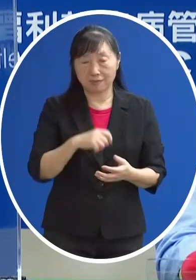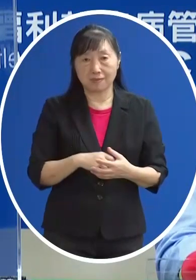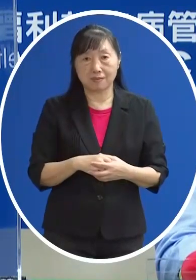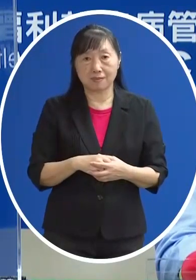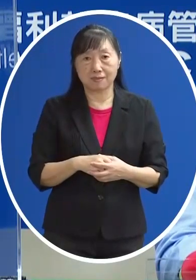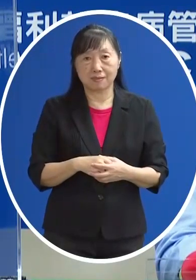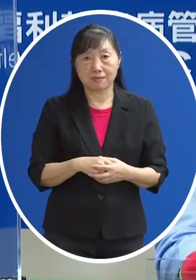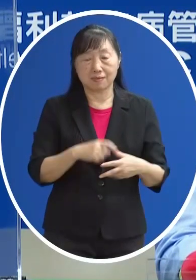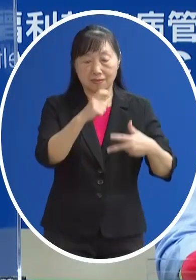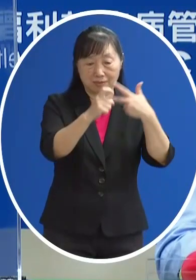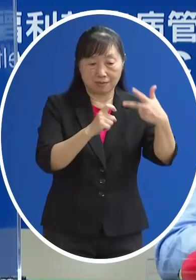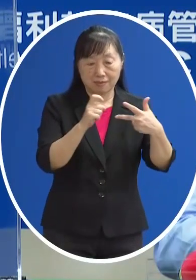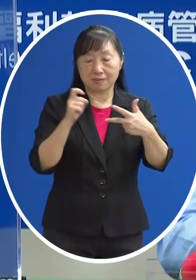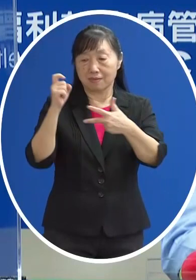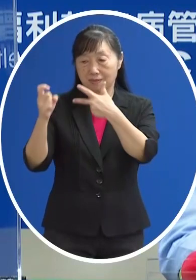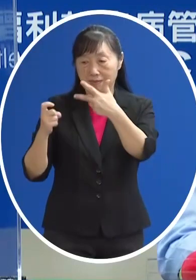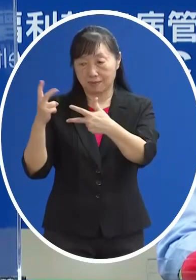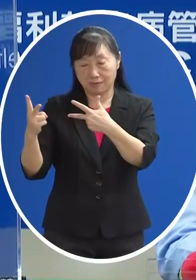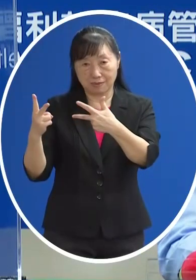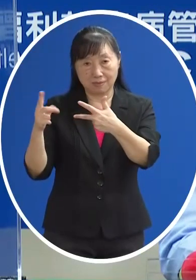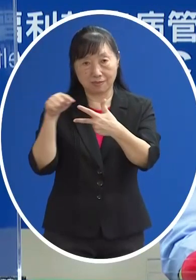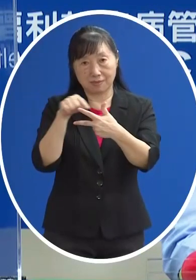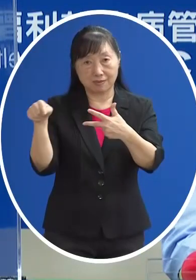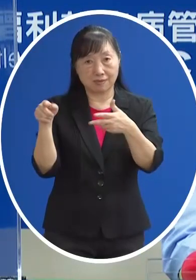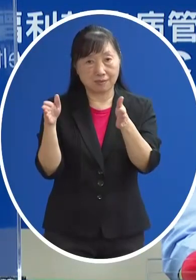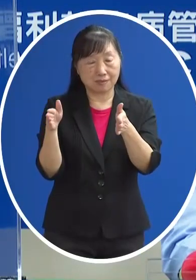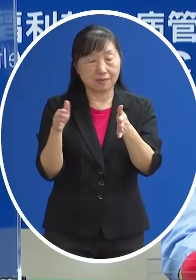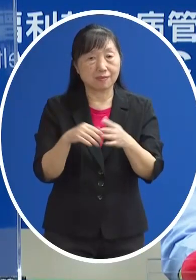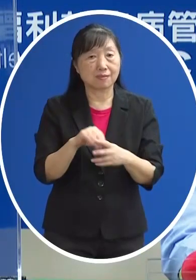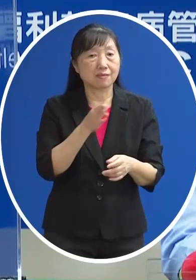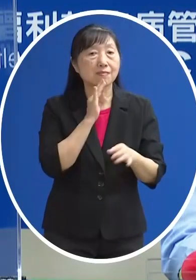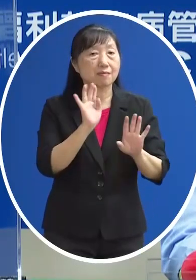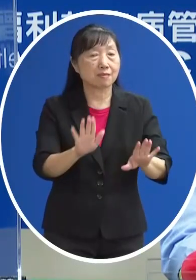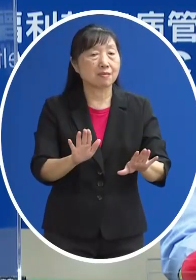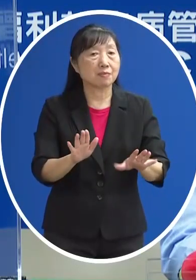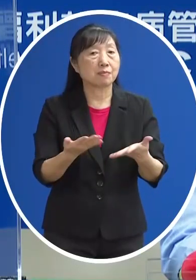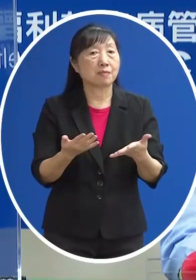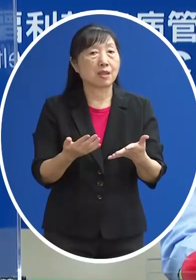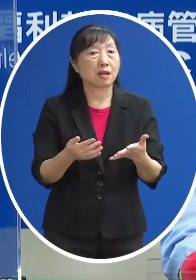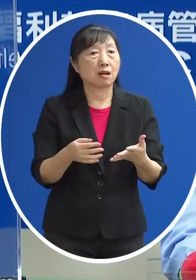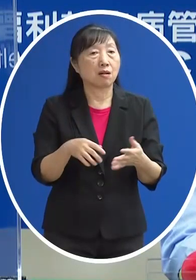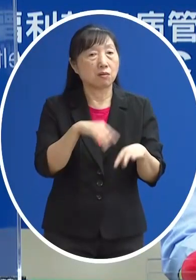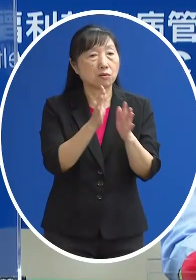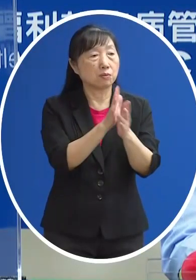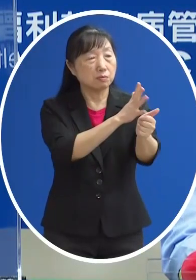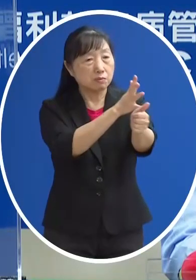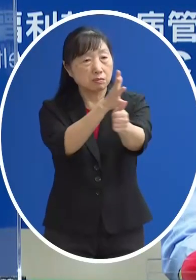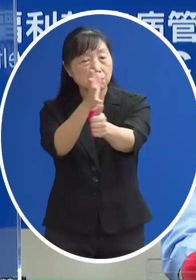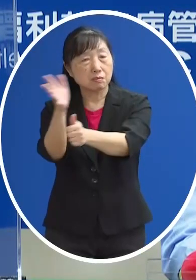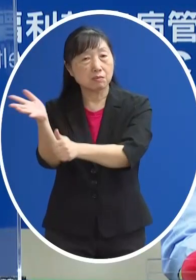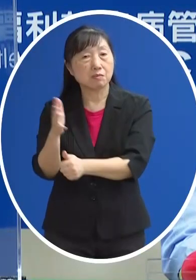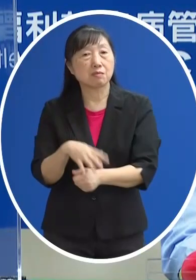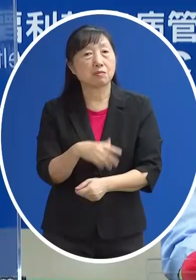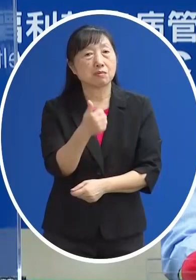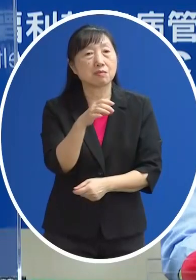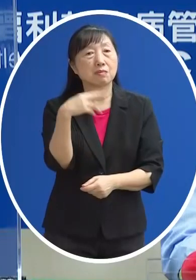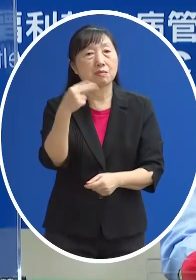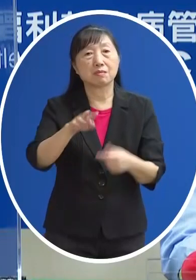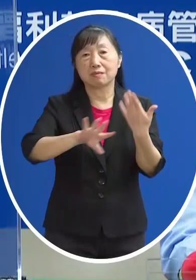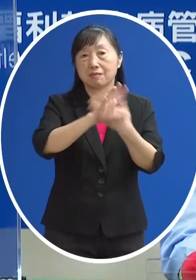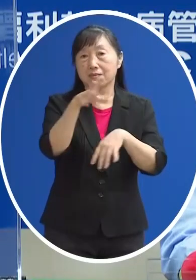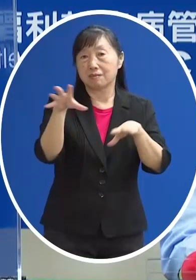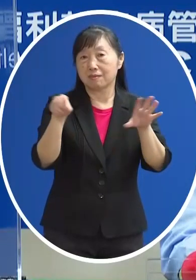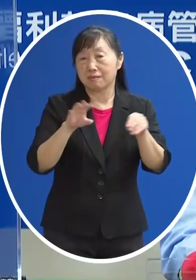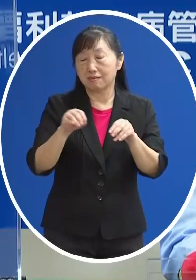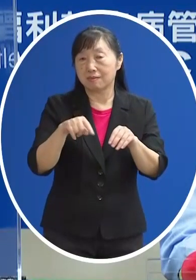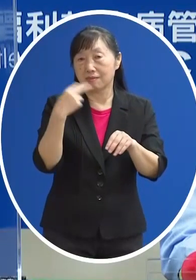在10到12周哈，那当然我们现在也在收集相关的意见，好，还有一些国际的资料，那专